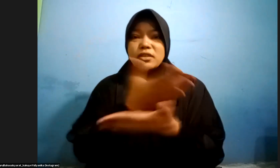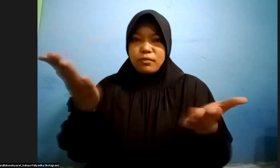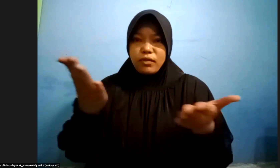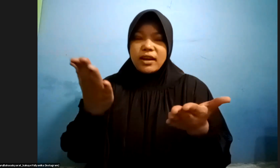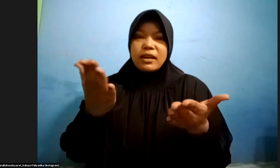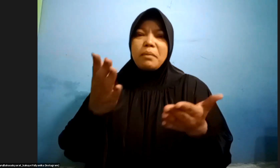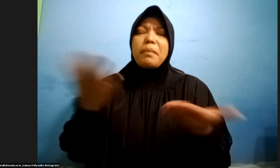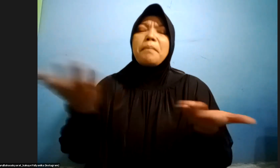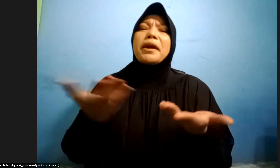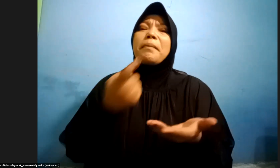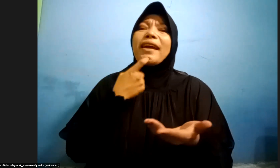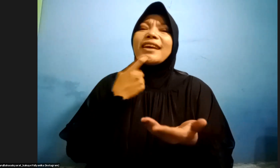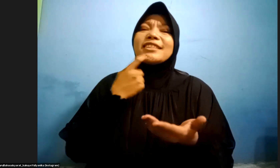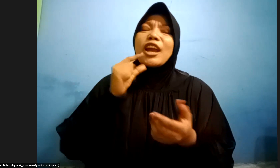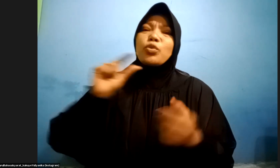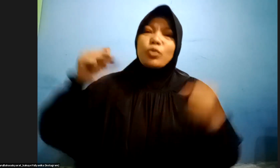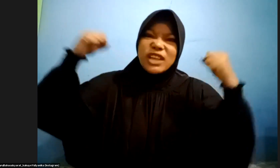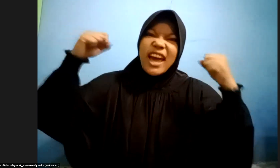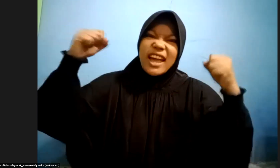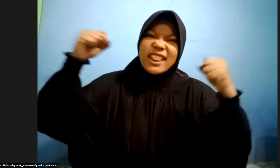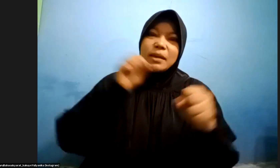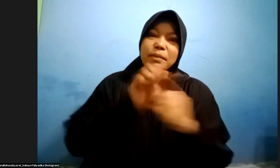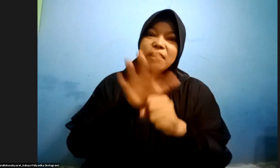ini. Mungkin itu saya juga di sini sebagai